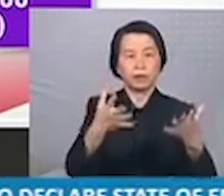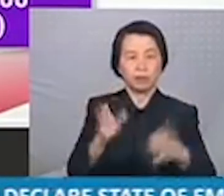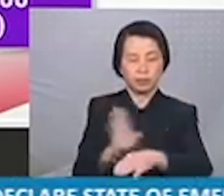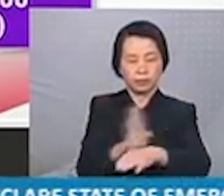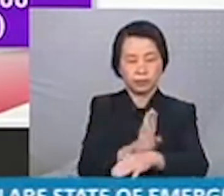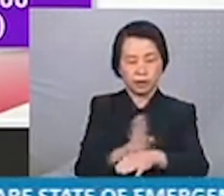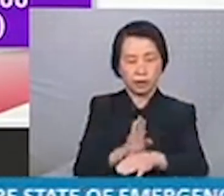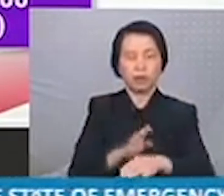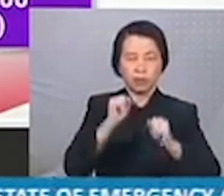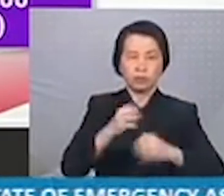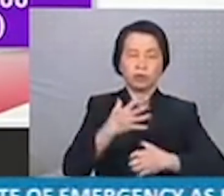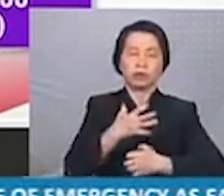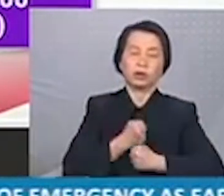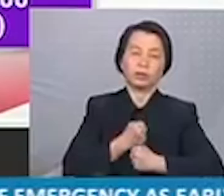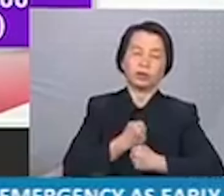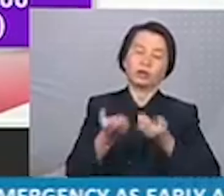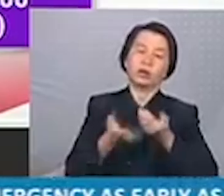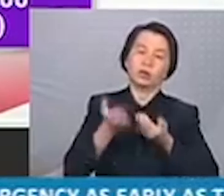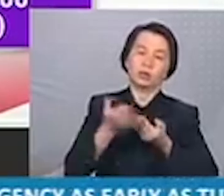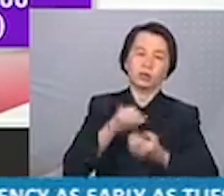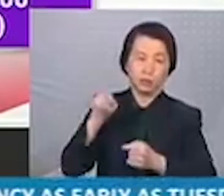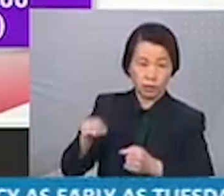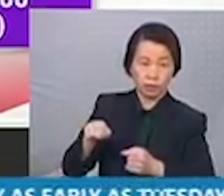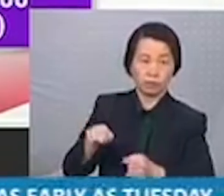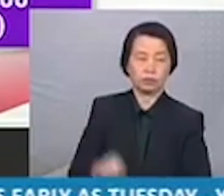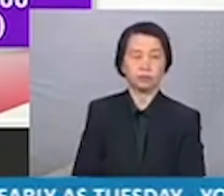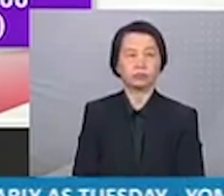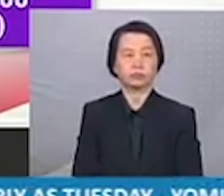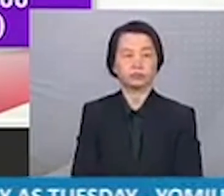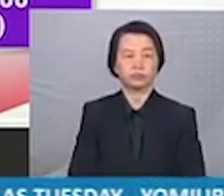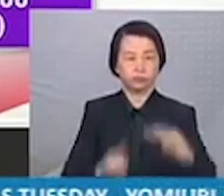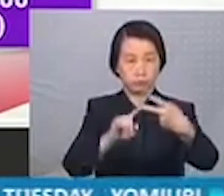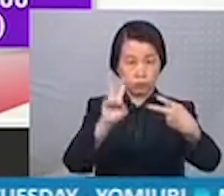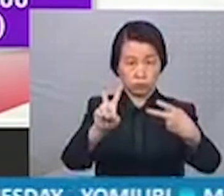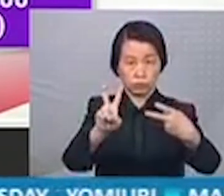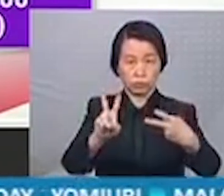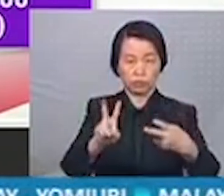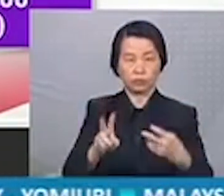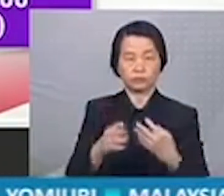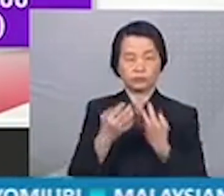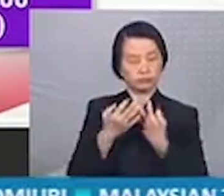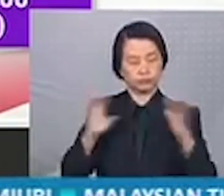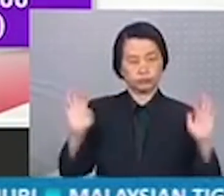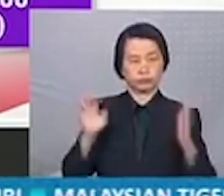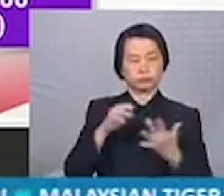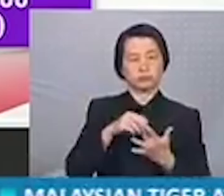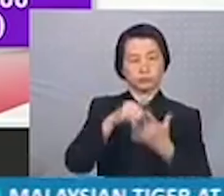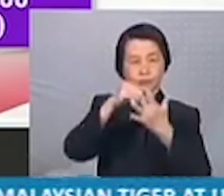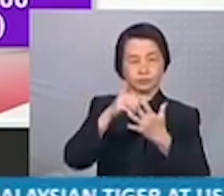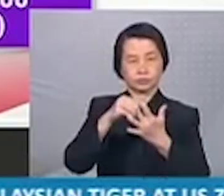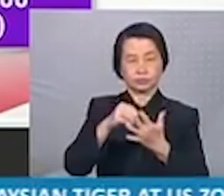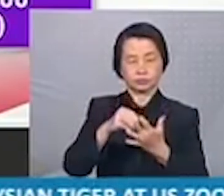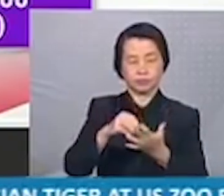penjaga menikmati kemudahan ini Hai kedua mengecualikan Baron sewa